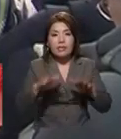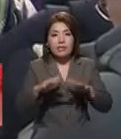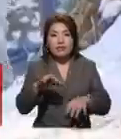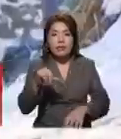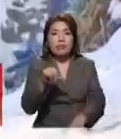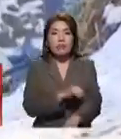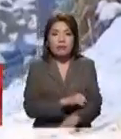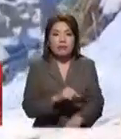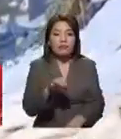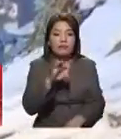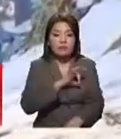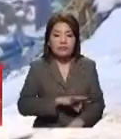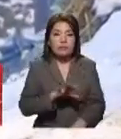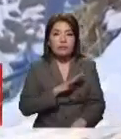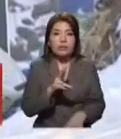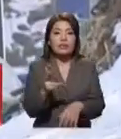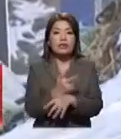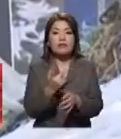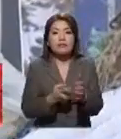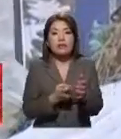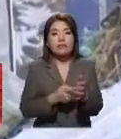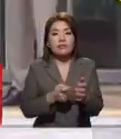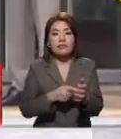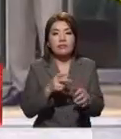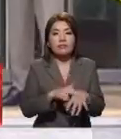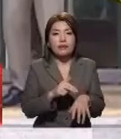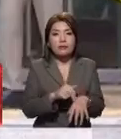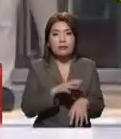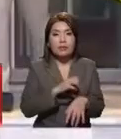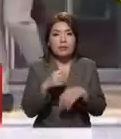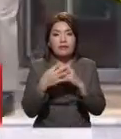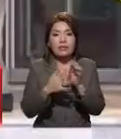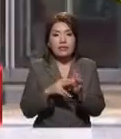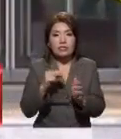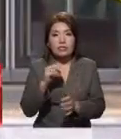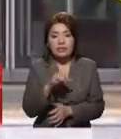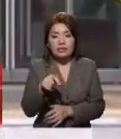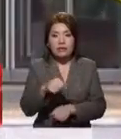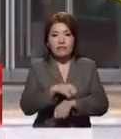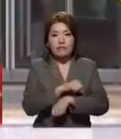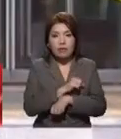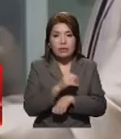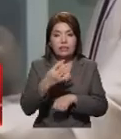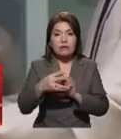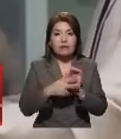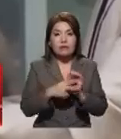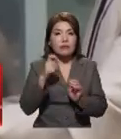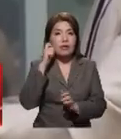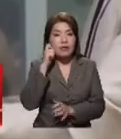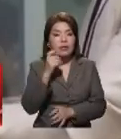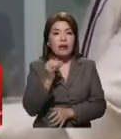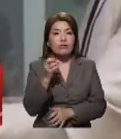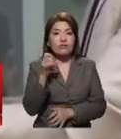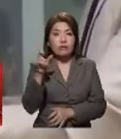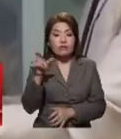употреблении наркотиков. Ли трижды допрашивала полиция, в том числе в течение 19 часов минувшие выходные. 48-летний актер сказал, что